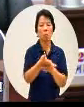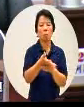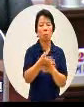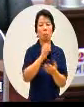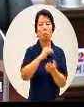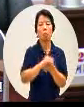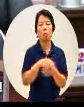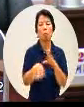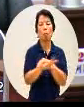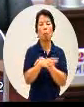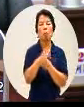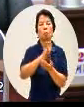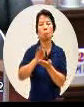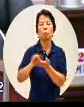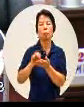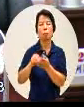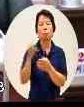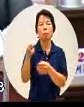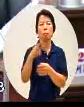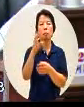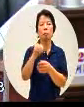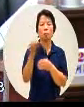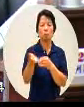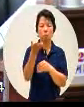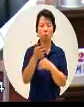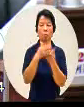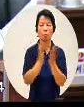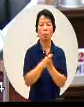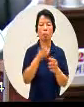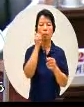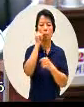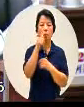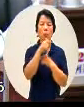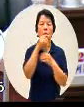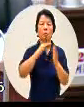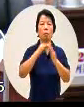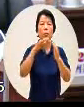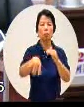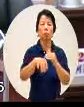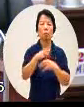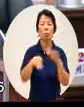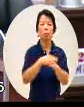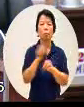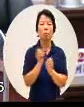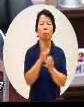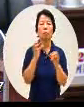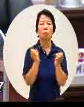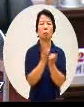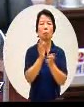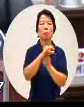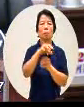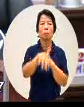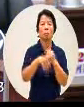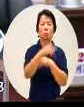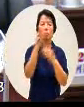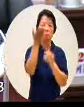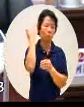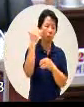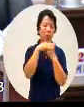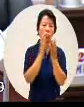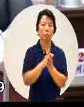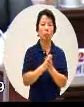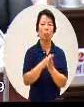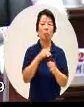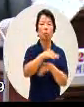那我跟市長建議台南市經濟局長是以前經濟部人